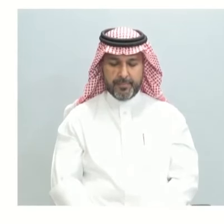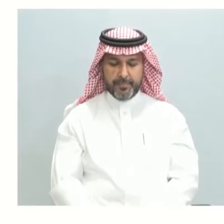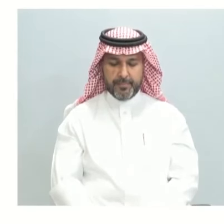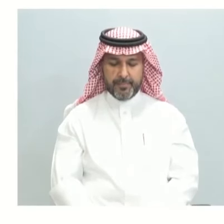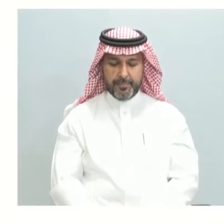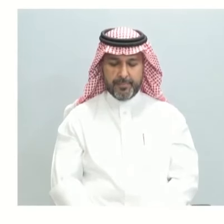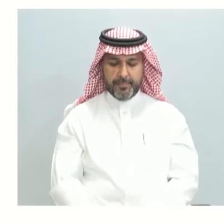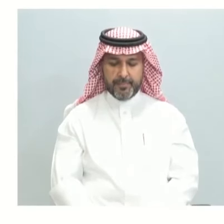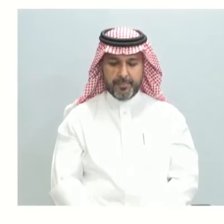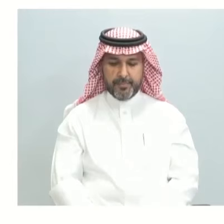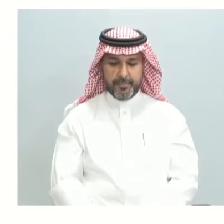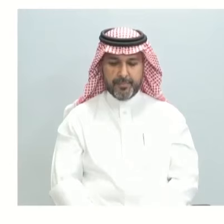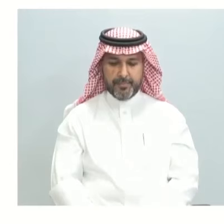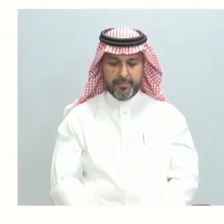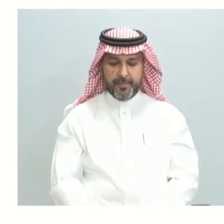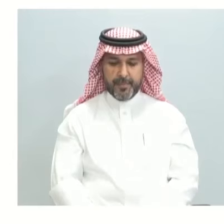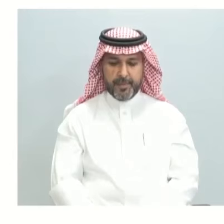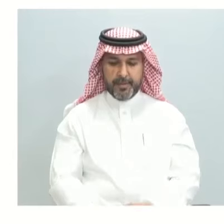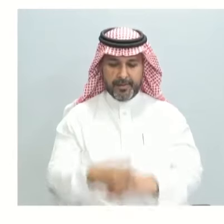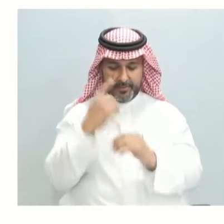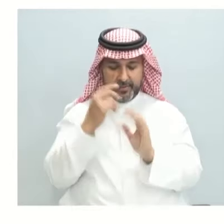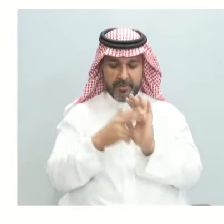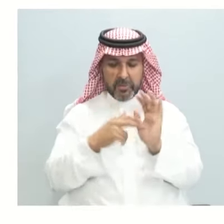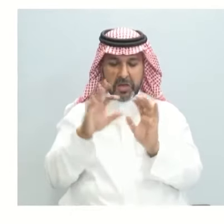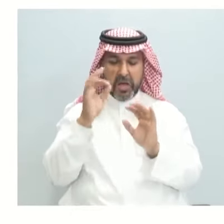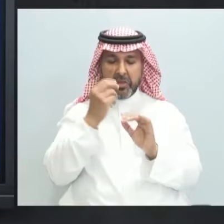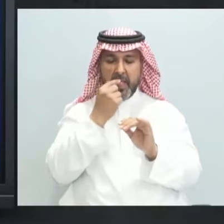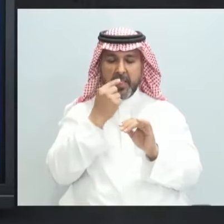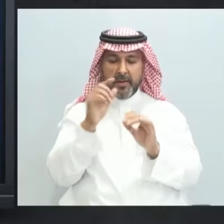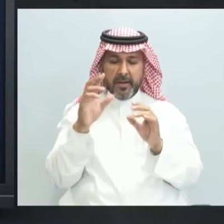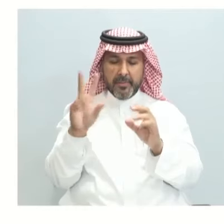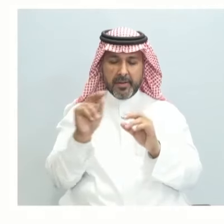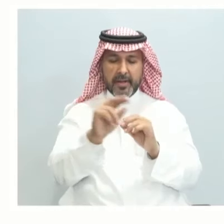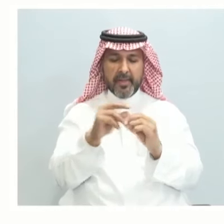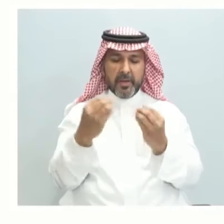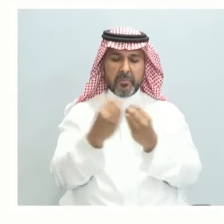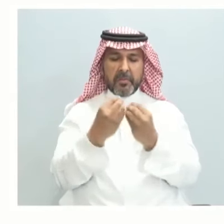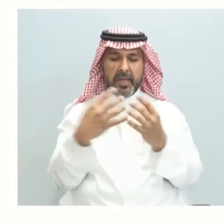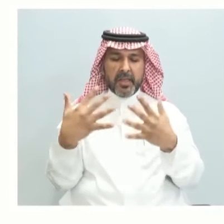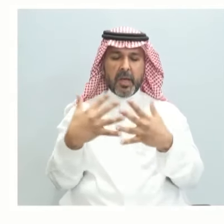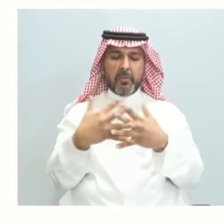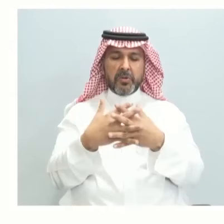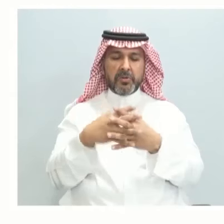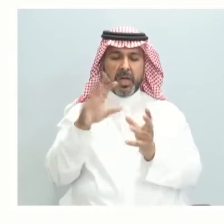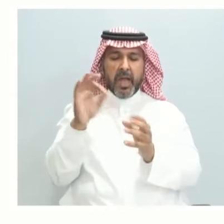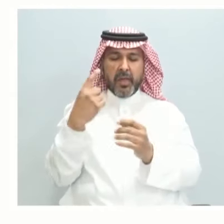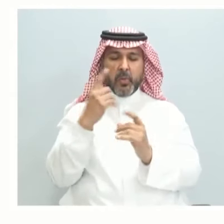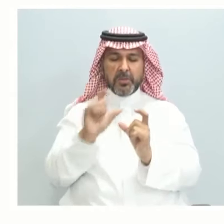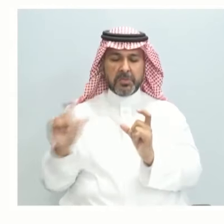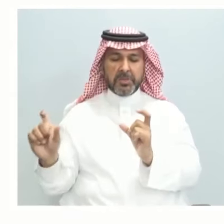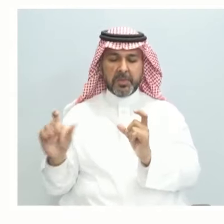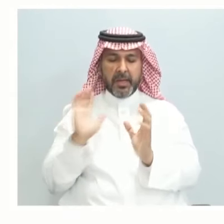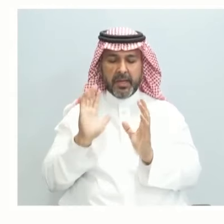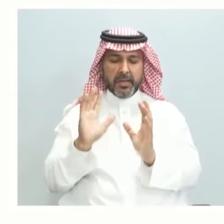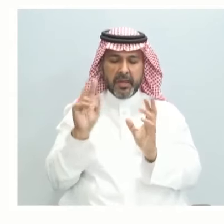نون زائد 21 نون ناقص واحد اذا فعلا قمنا بتحليلها الى القاسم